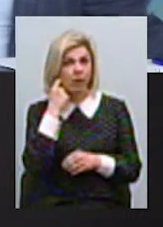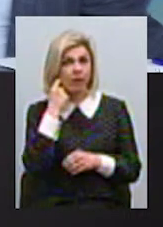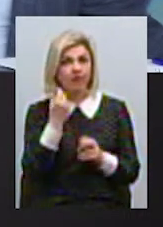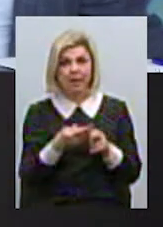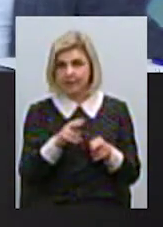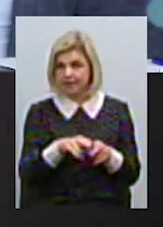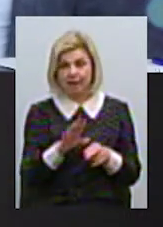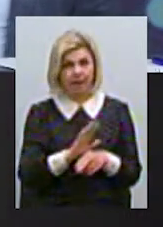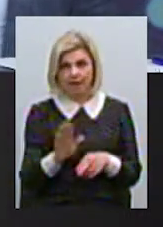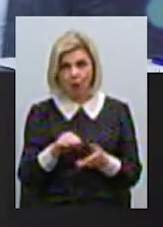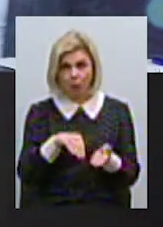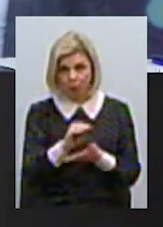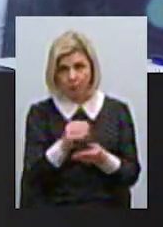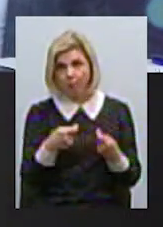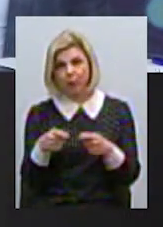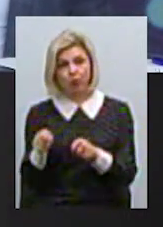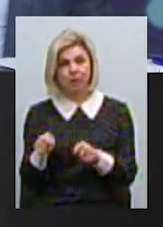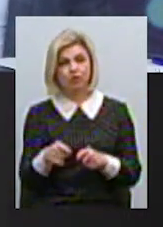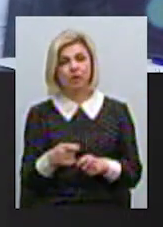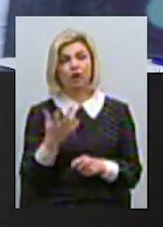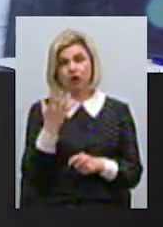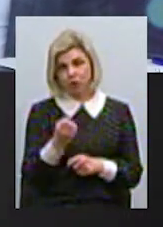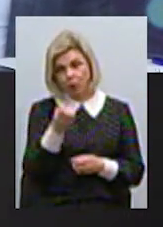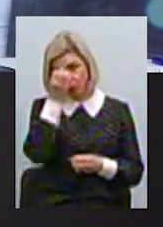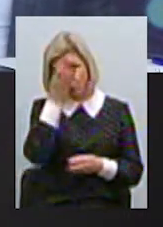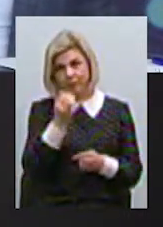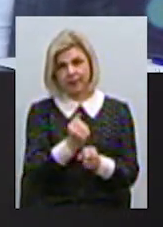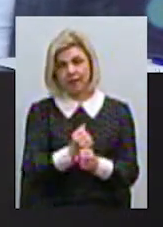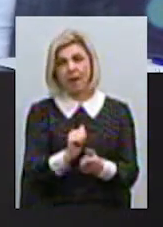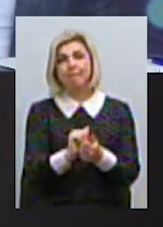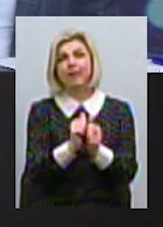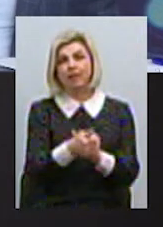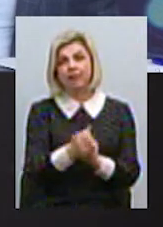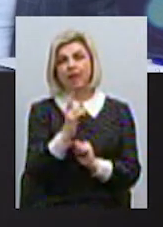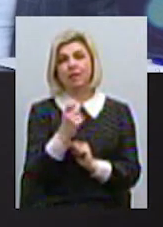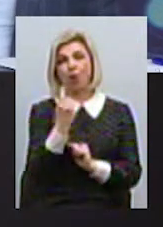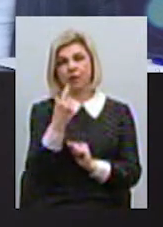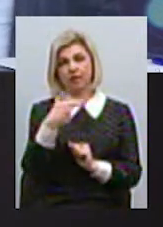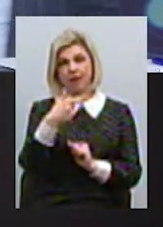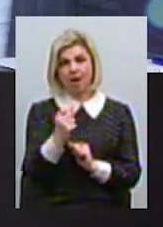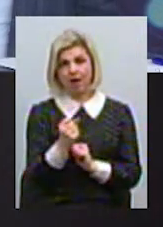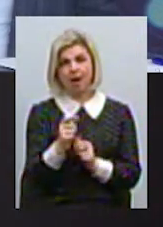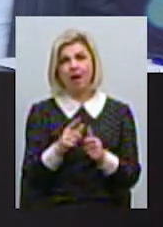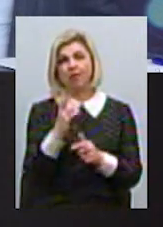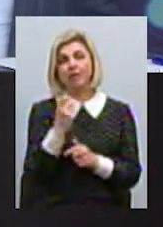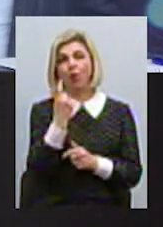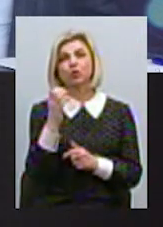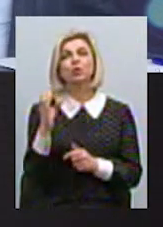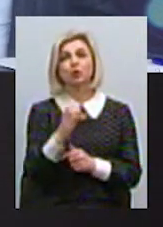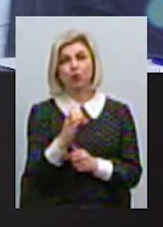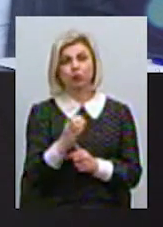це не купля-продаж? Роблять ще розумніше зараз. Міняють на 1 гектар. Або на там, одну де? Сотку, вірніше.